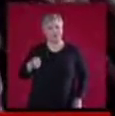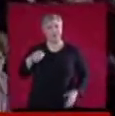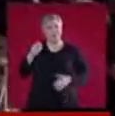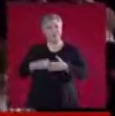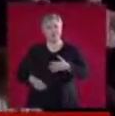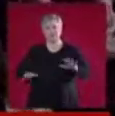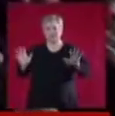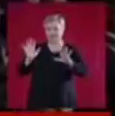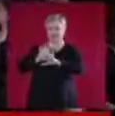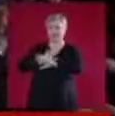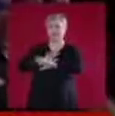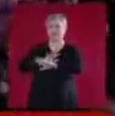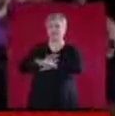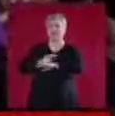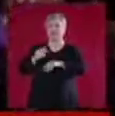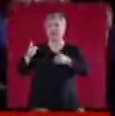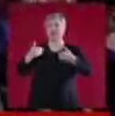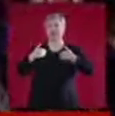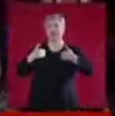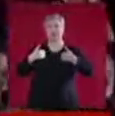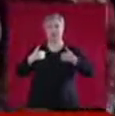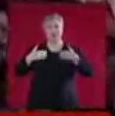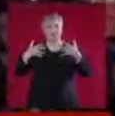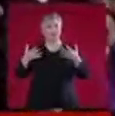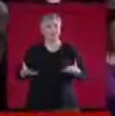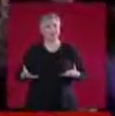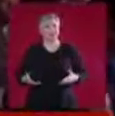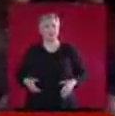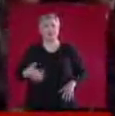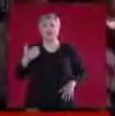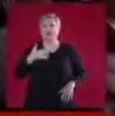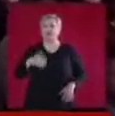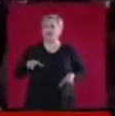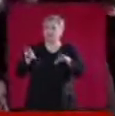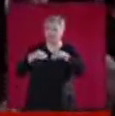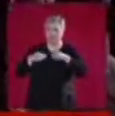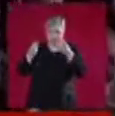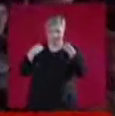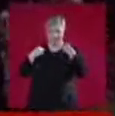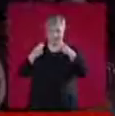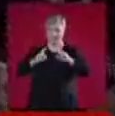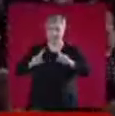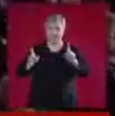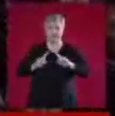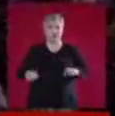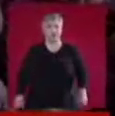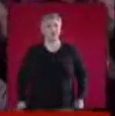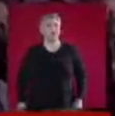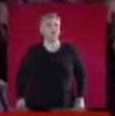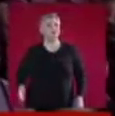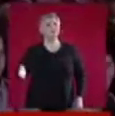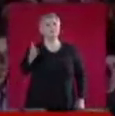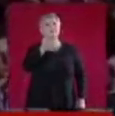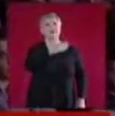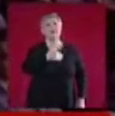είμαστε διατεθημένοι να κάτσουμε με σταυρωμένα τα χέρια είμαστε πολλοί και πολλές σε